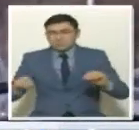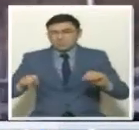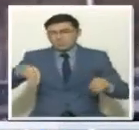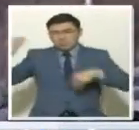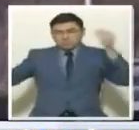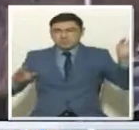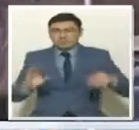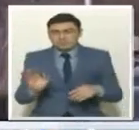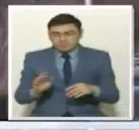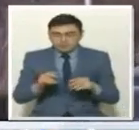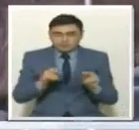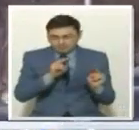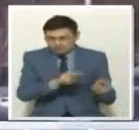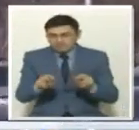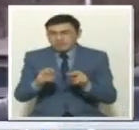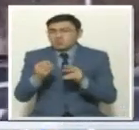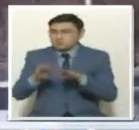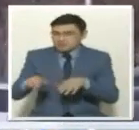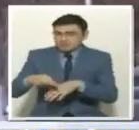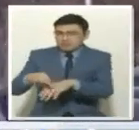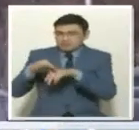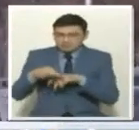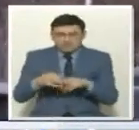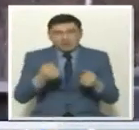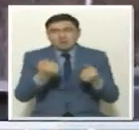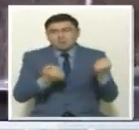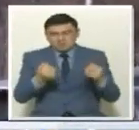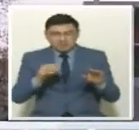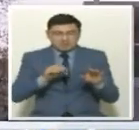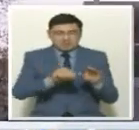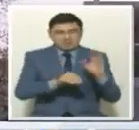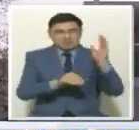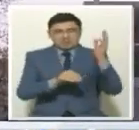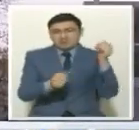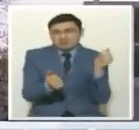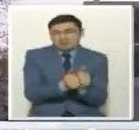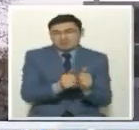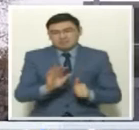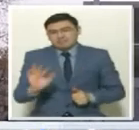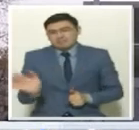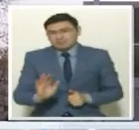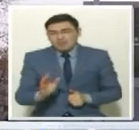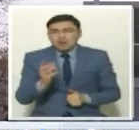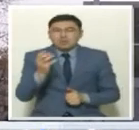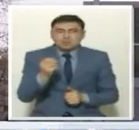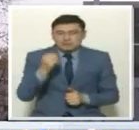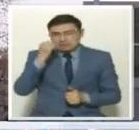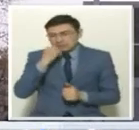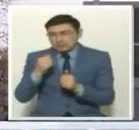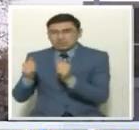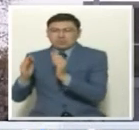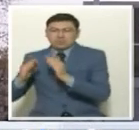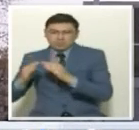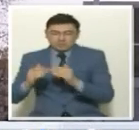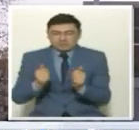немесе бөлмеге кіргізіп алыңыздар. Жеке автокөліктерді ауылда ағаш жанынан және ескі құрылғылар маңынан алып